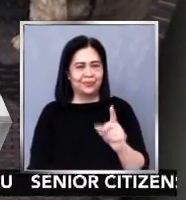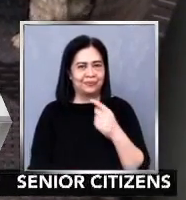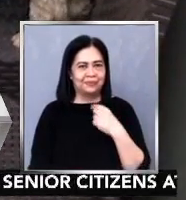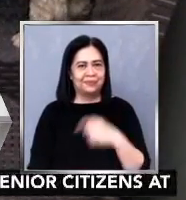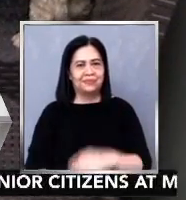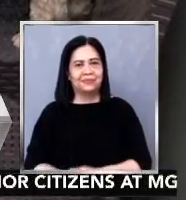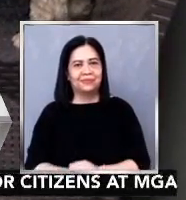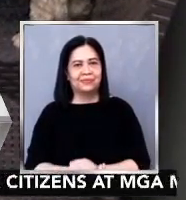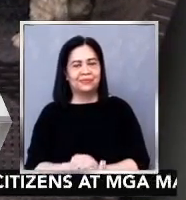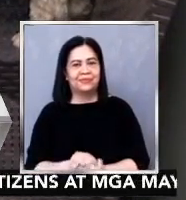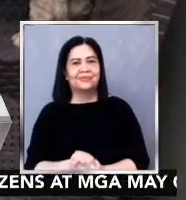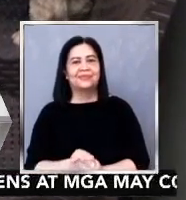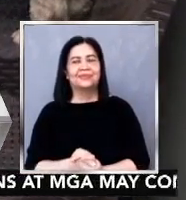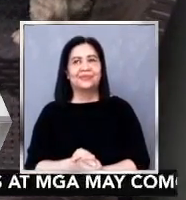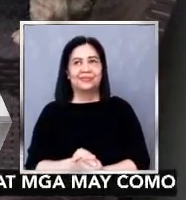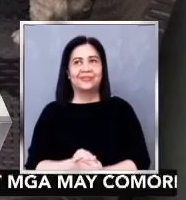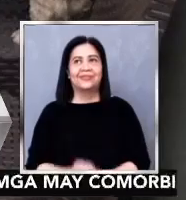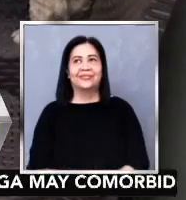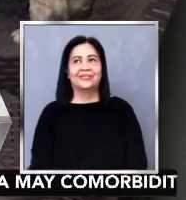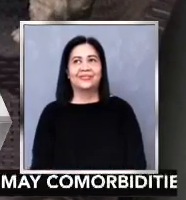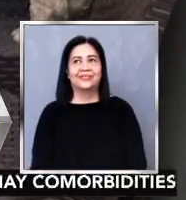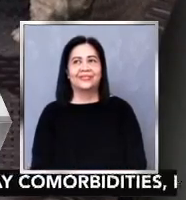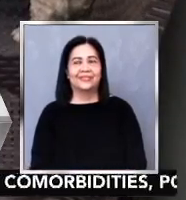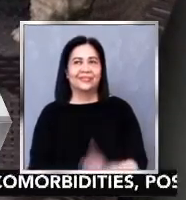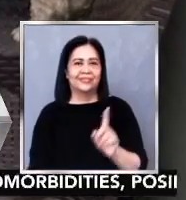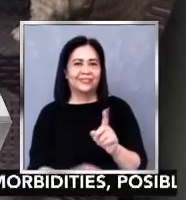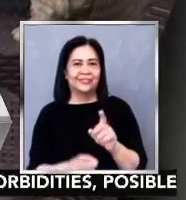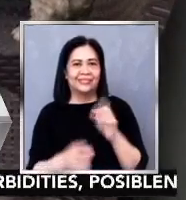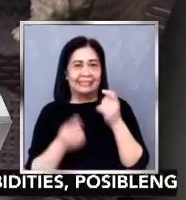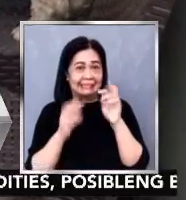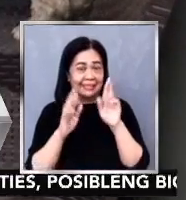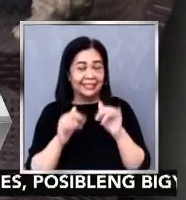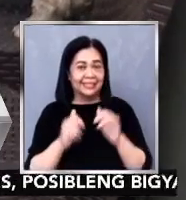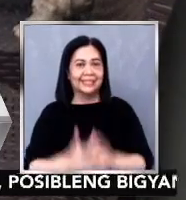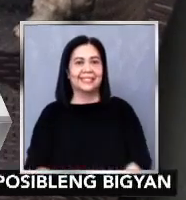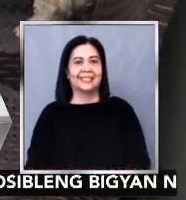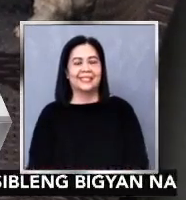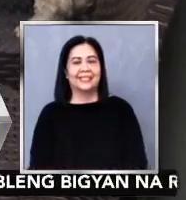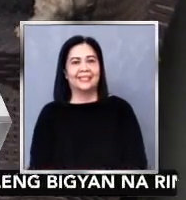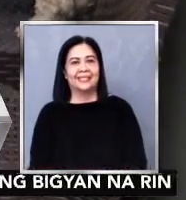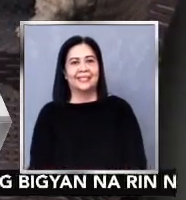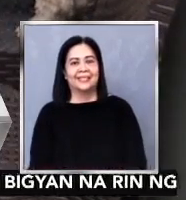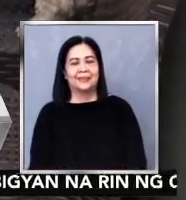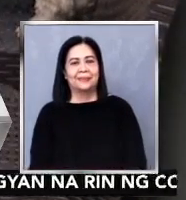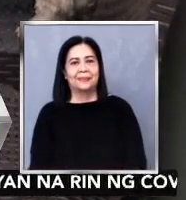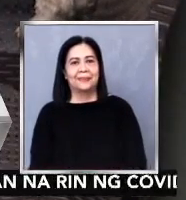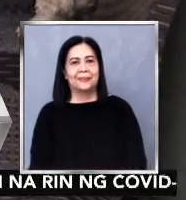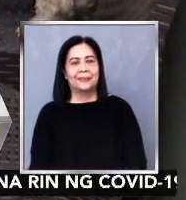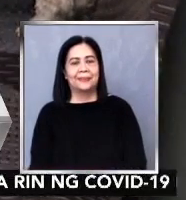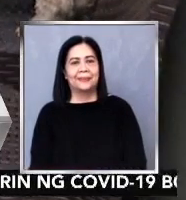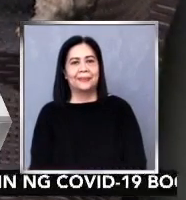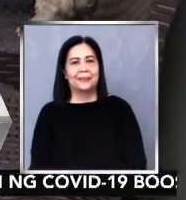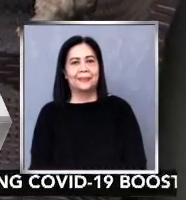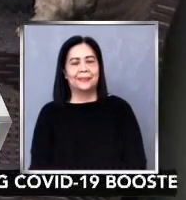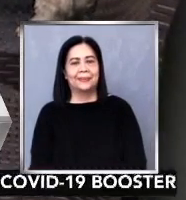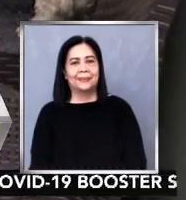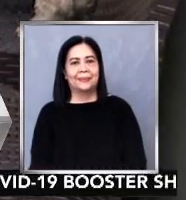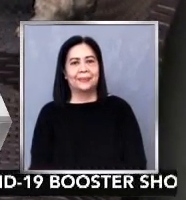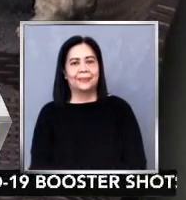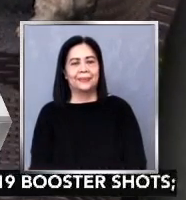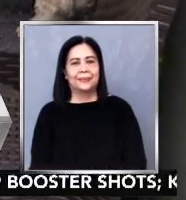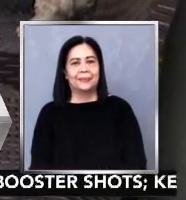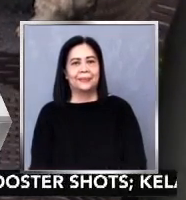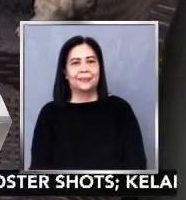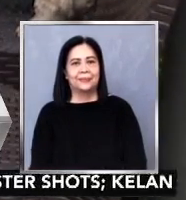na kang treat, ha? Pero huwag muna sumunod ka rin ngayon. Hanggat hindi ko sinasabi, ha? Sige. O, sige, Coco, okay